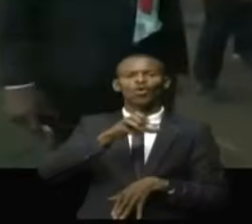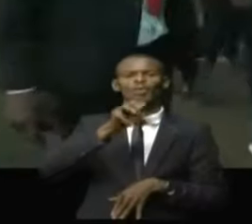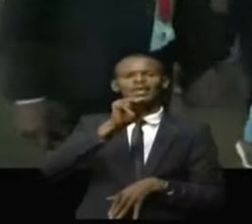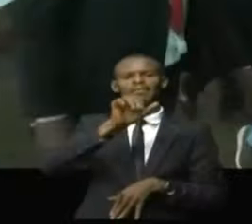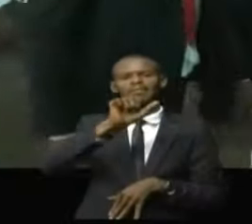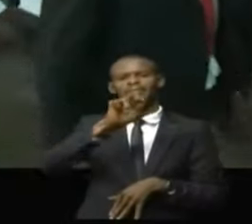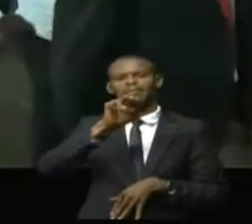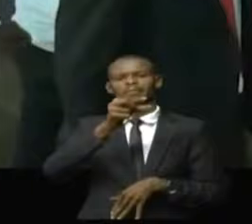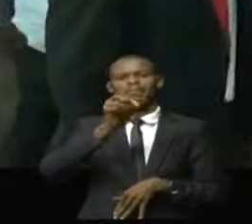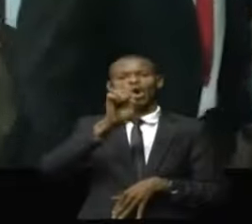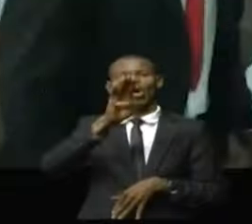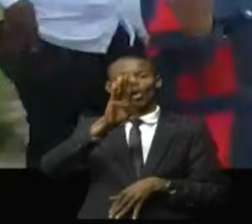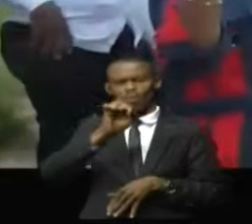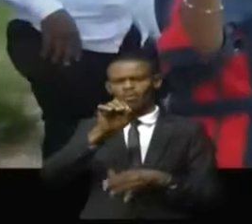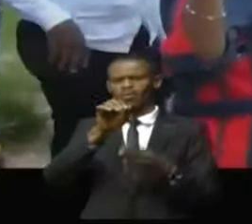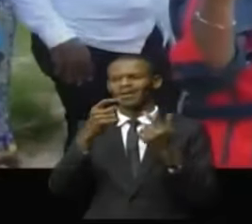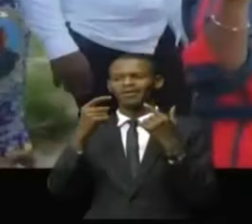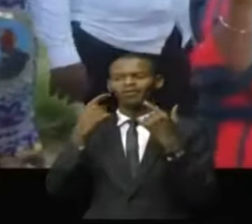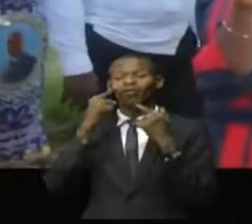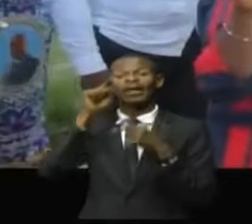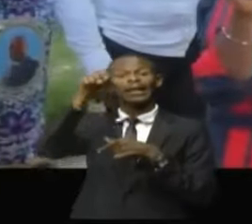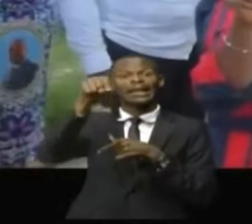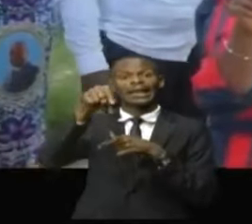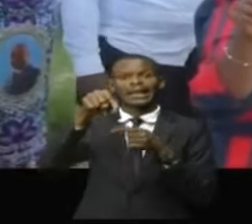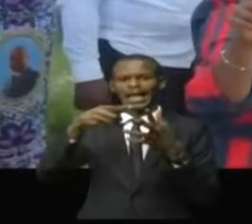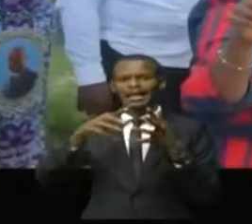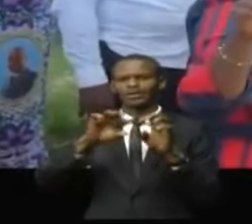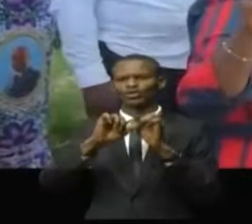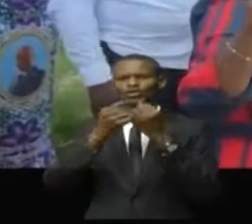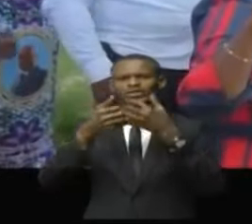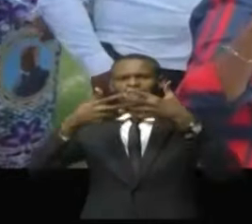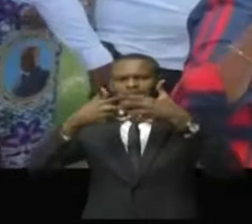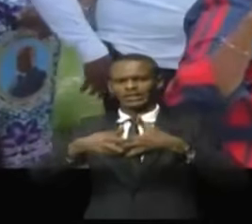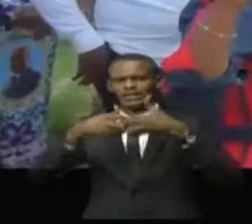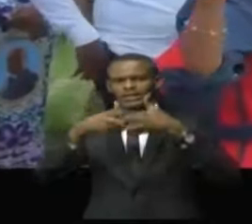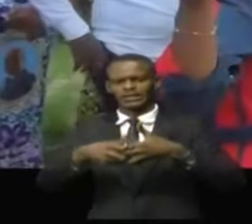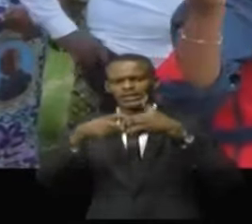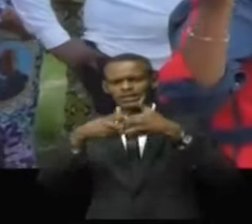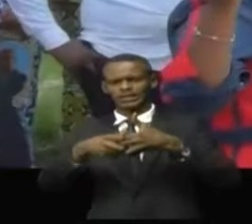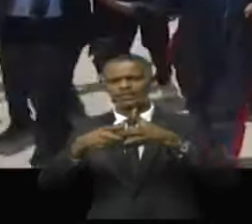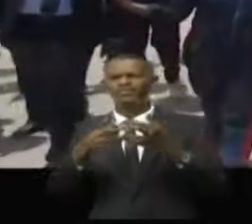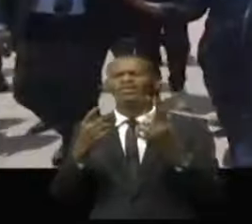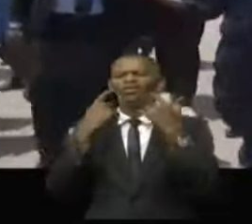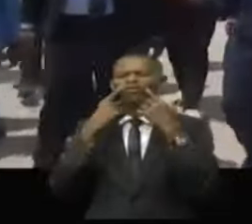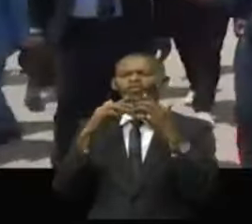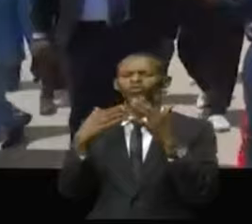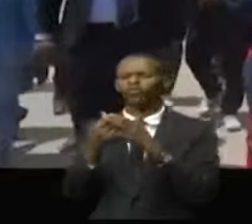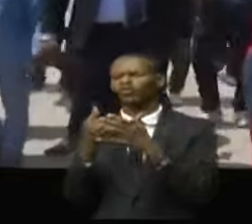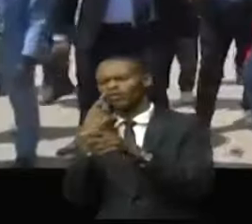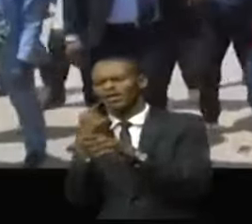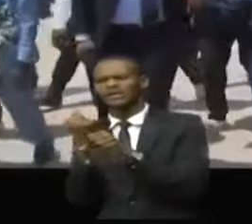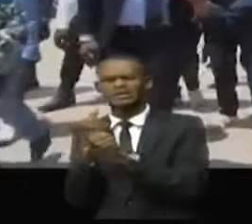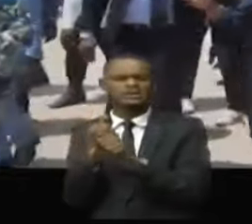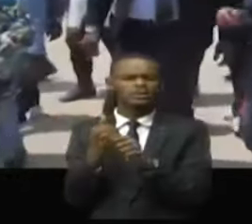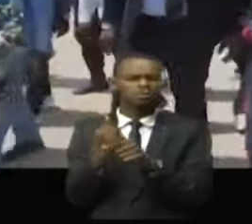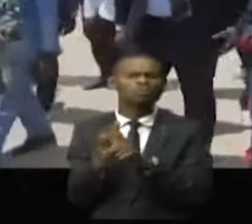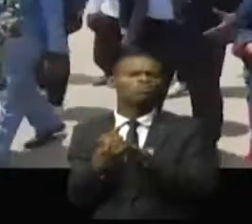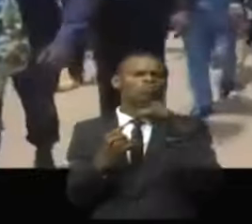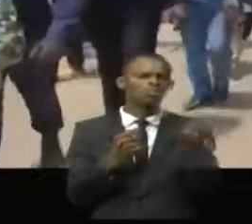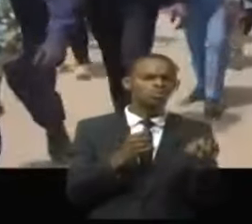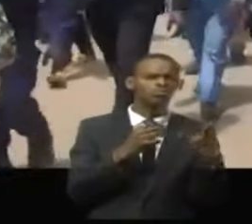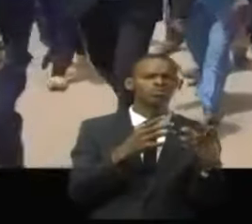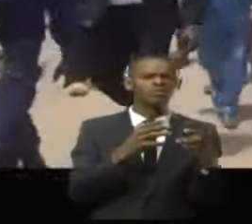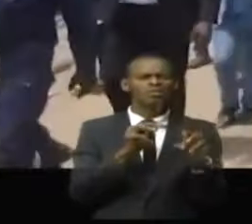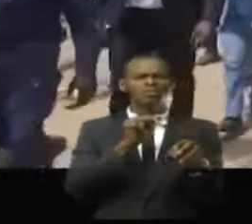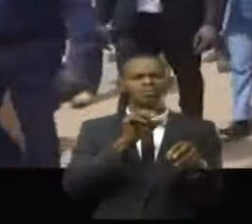la Soteski, le quartier Matete, puis le quartier Simi-Simi dans la commune Makiso pour chuter au centre-ville devant la belle